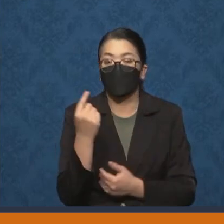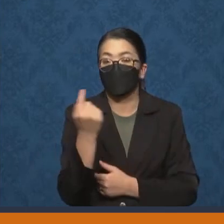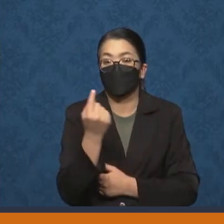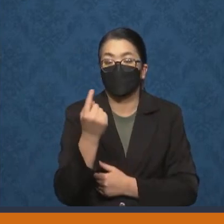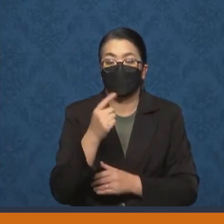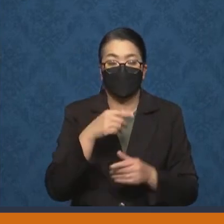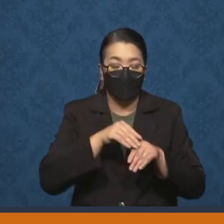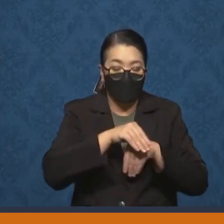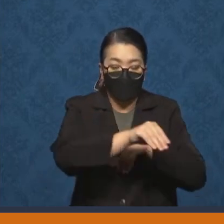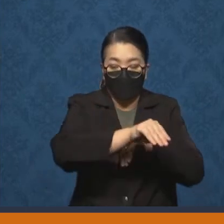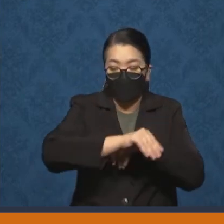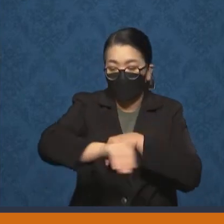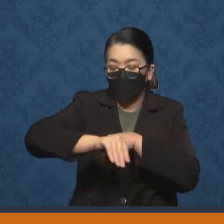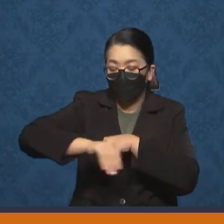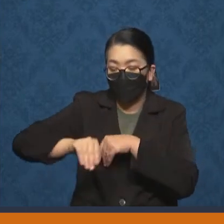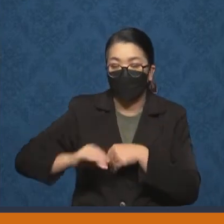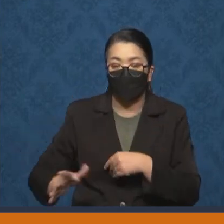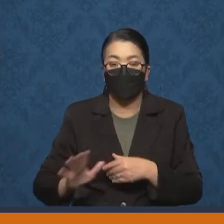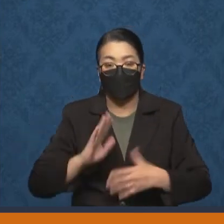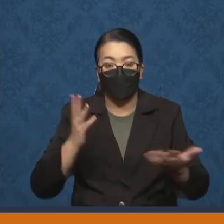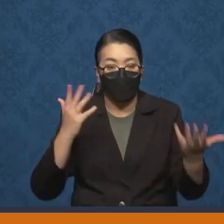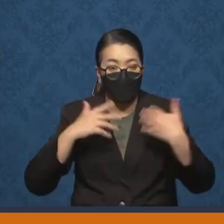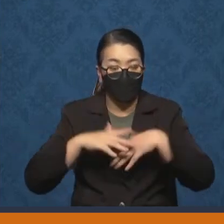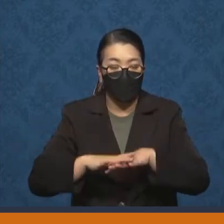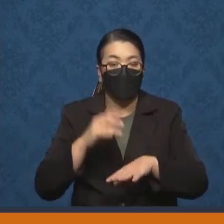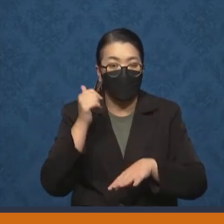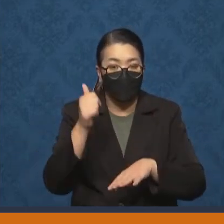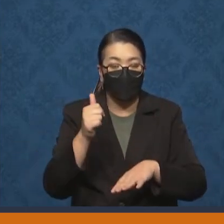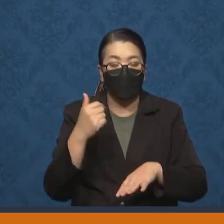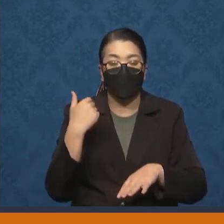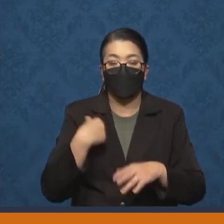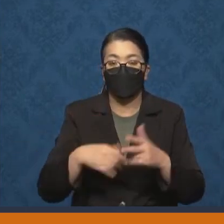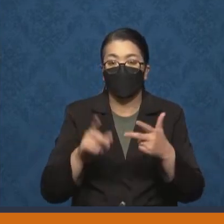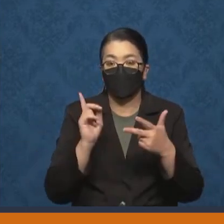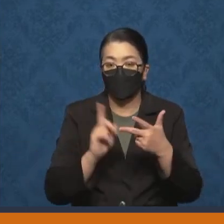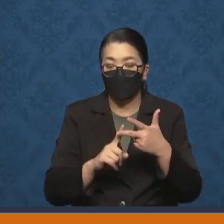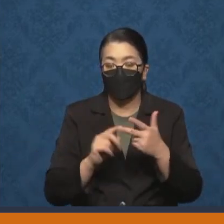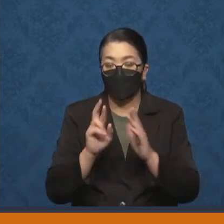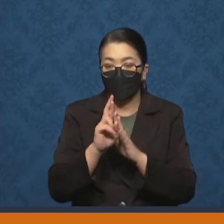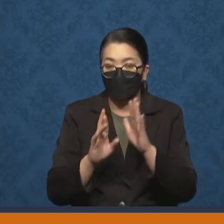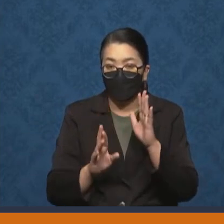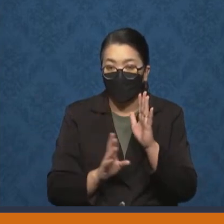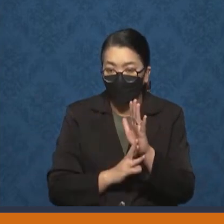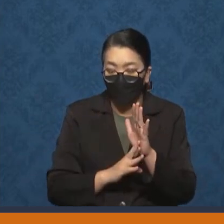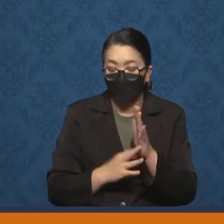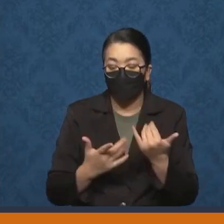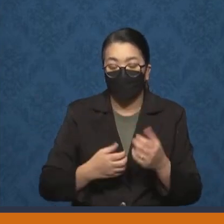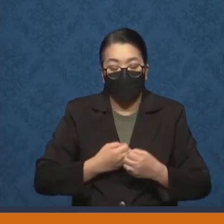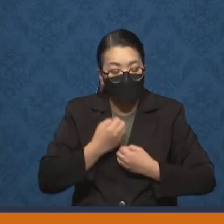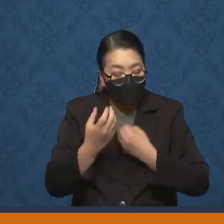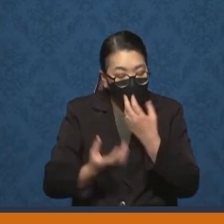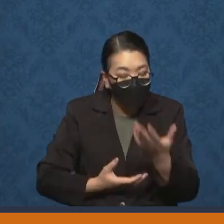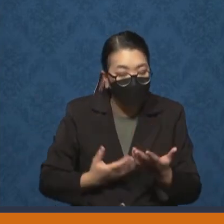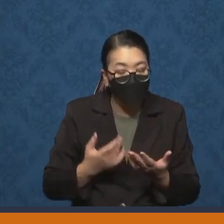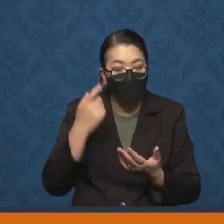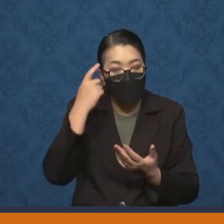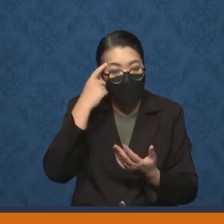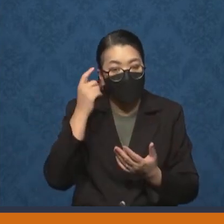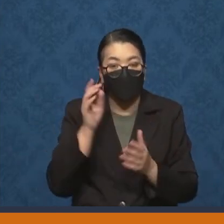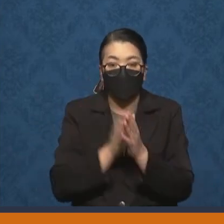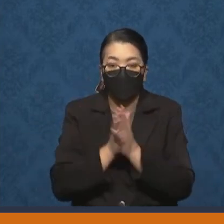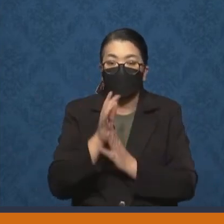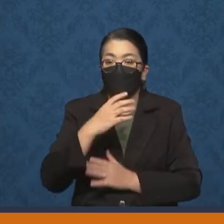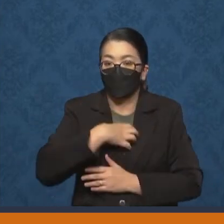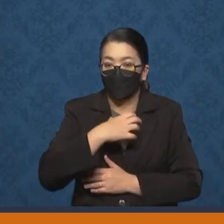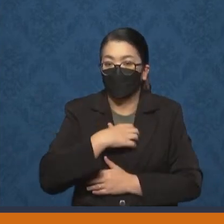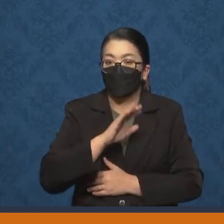เลือกตั้งหนึ่งเข้ามามีปากมีเสียงในสภาได้และ3เป็นระบบที่แสดงเจตจำนงและสะท้อนเสียงความต้องการ